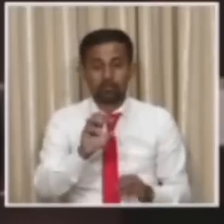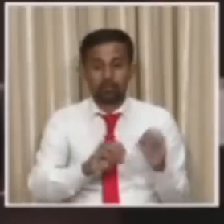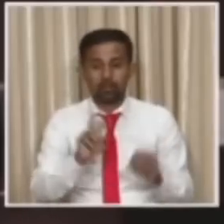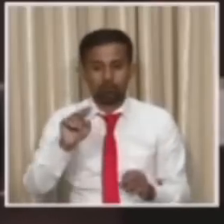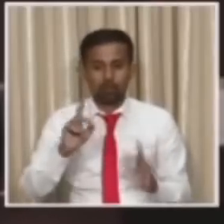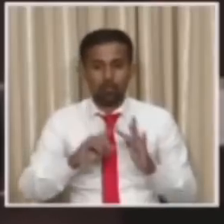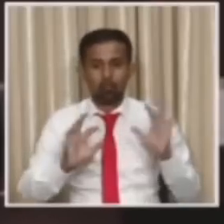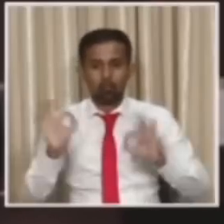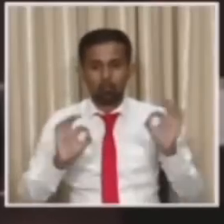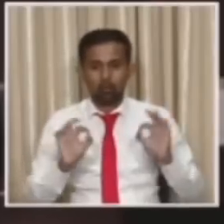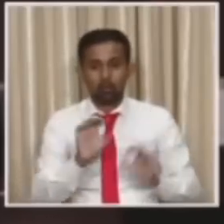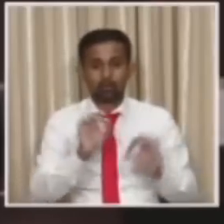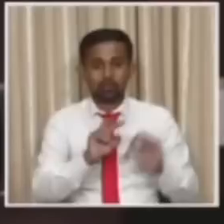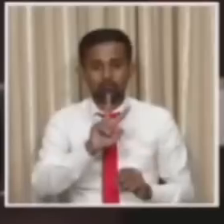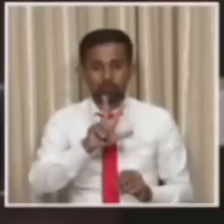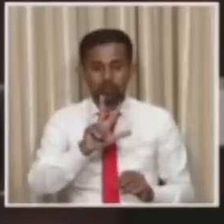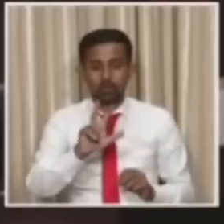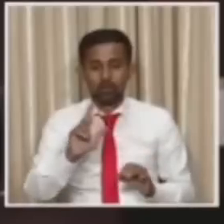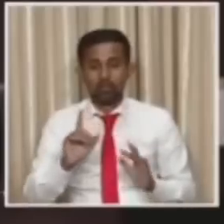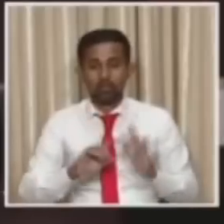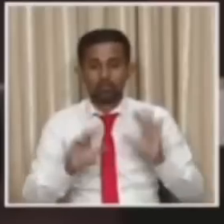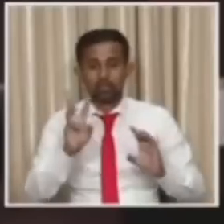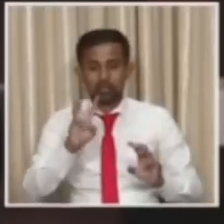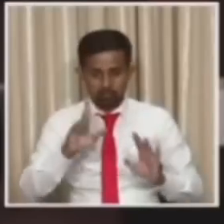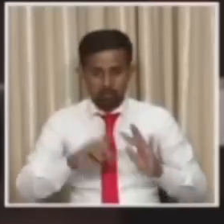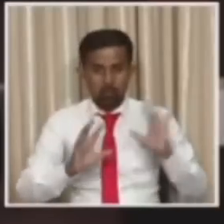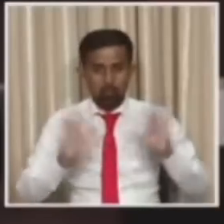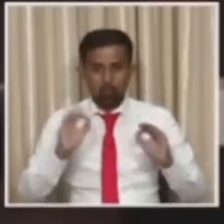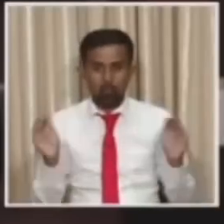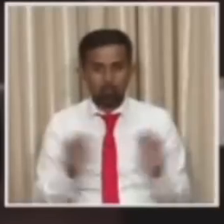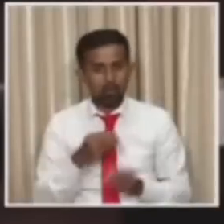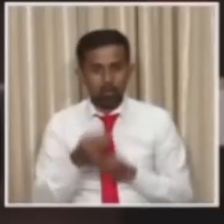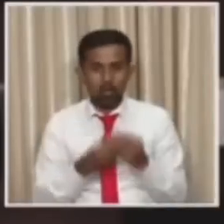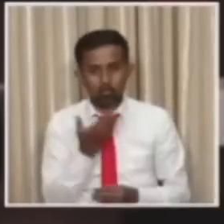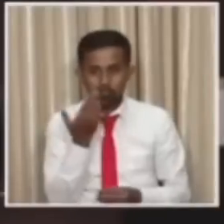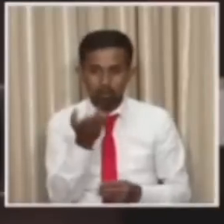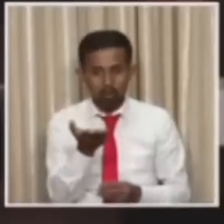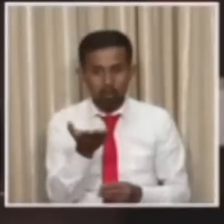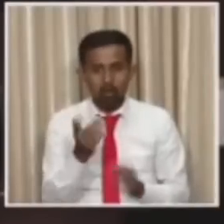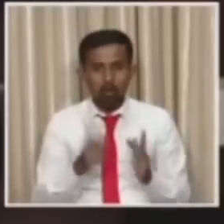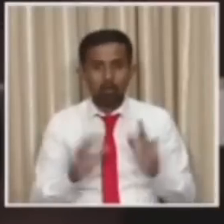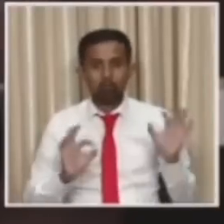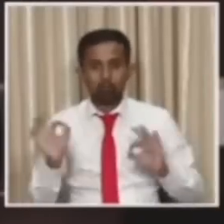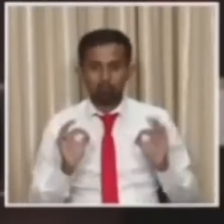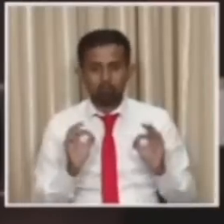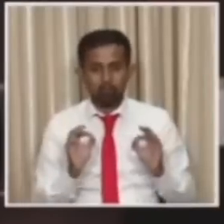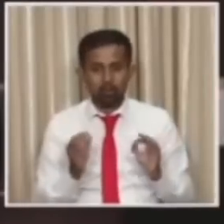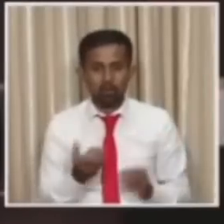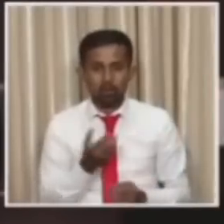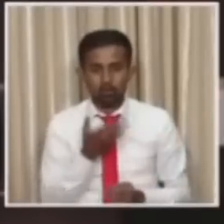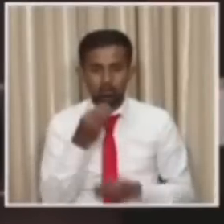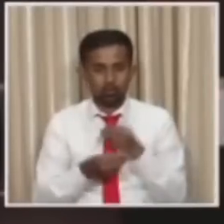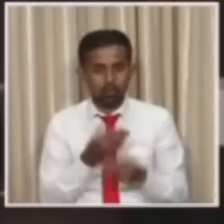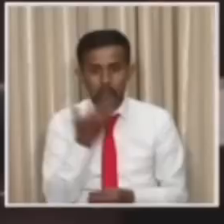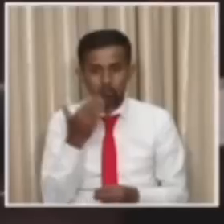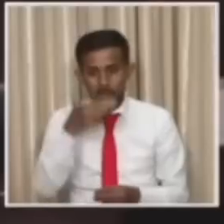30%, 35%, 40%, 20% පොලි 128%, 35% 135% පොලි ආරම් පොලි ව්‍යාපාරයක් කරන්න පුළුවන්ද පොලි අනුපාතයක් ගෙවලා කරන්න පුළුවන්ද මේ රටේ